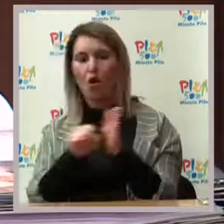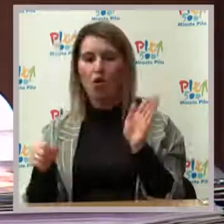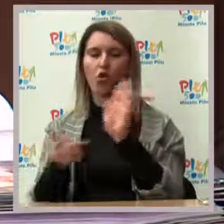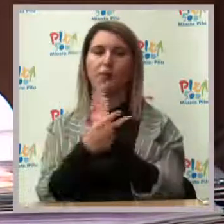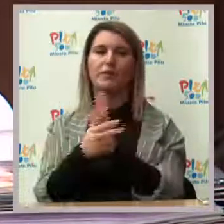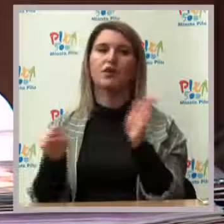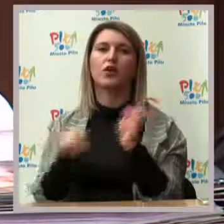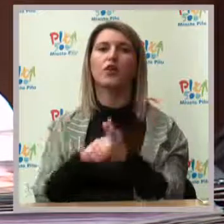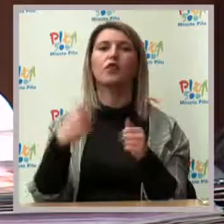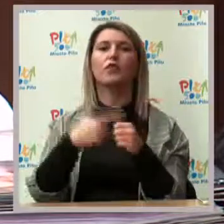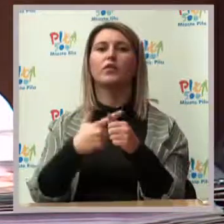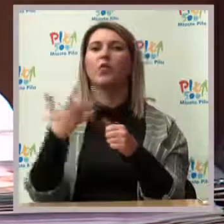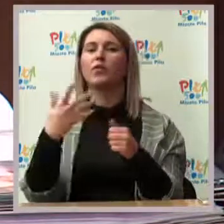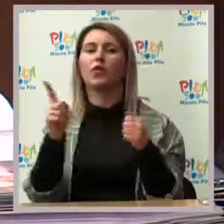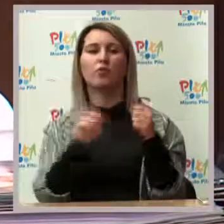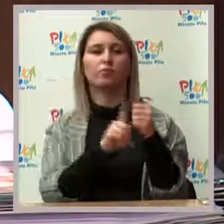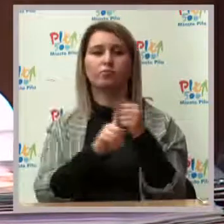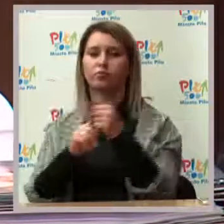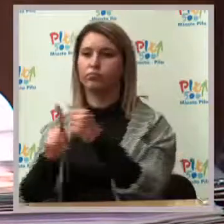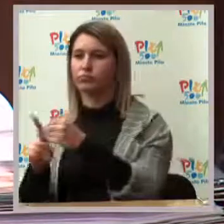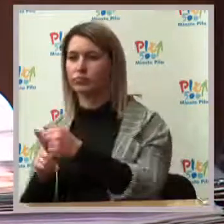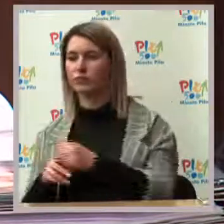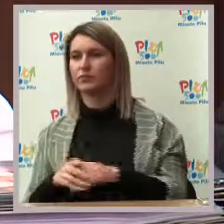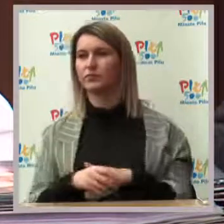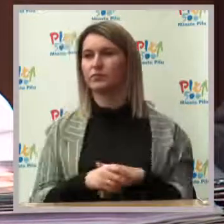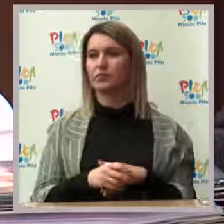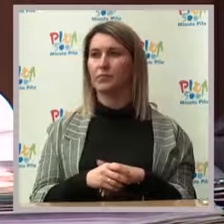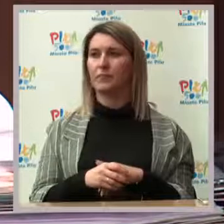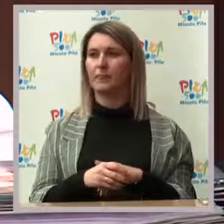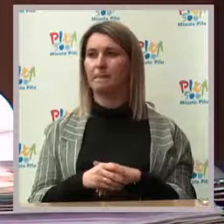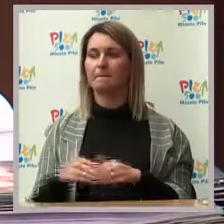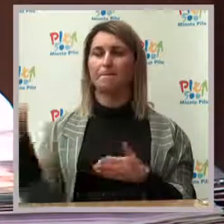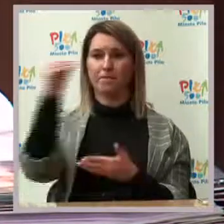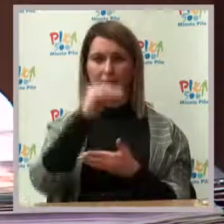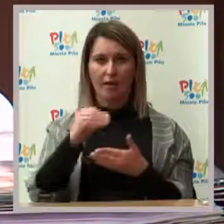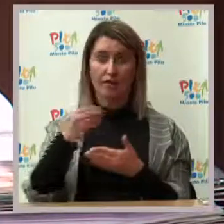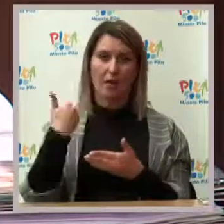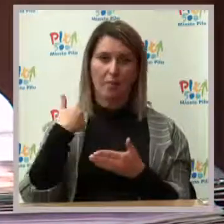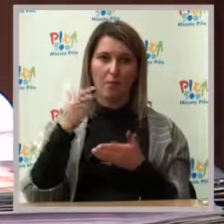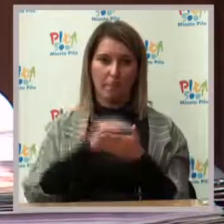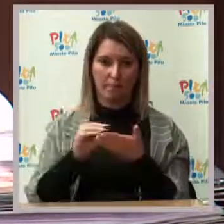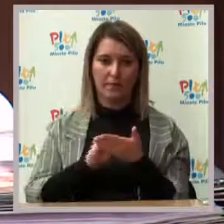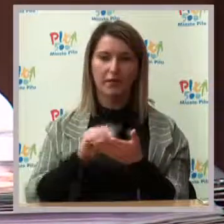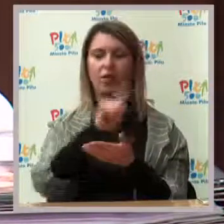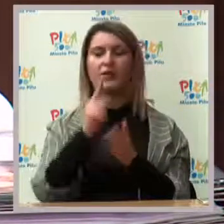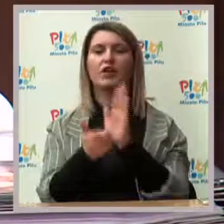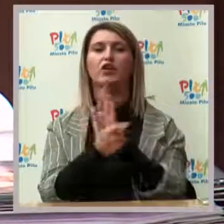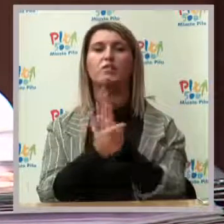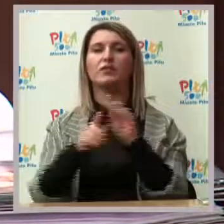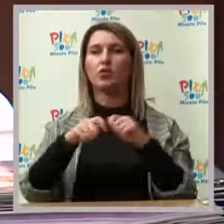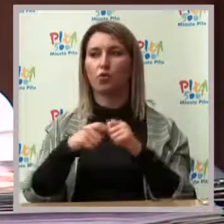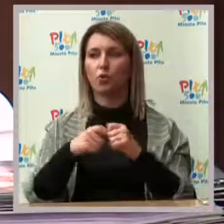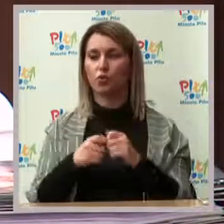do 25. Ponadto, zgodnie z pismem prezydenta miasta Piły z 17